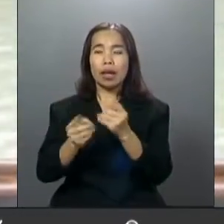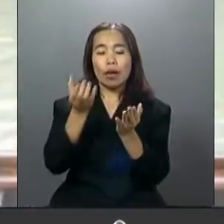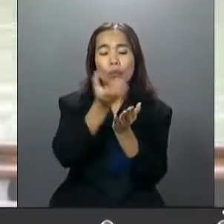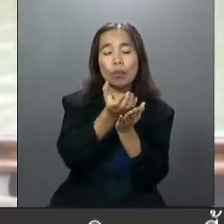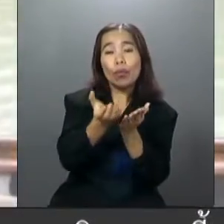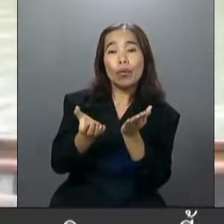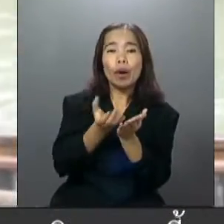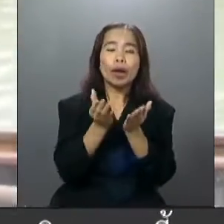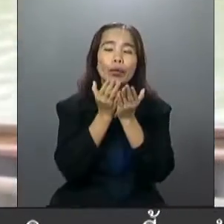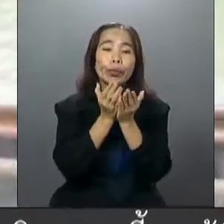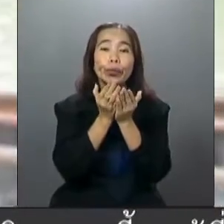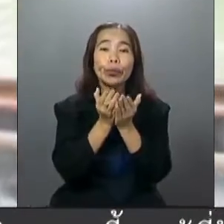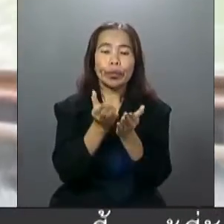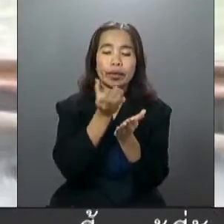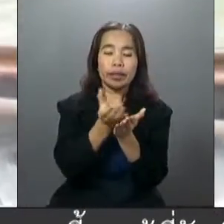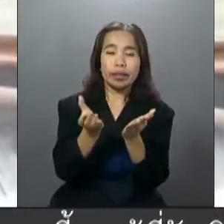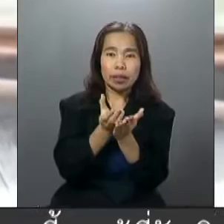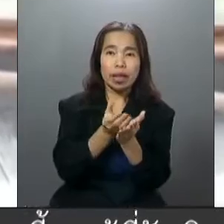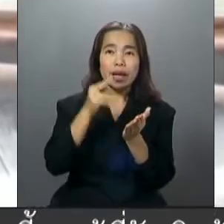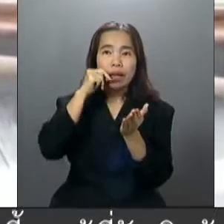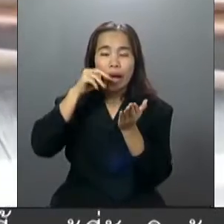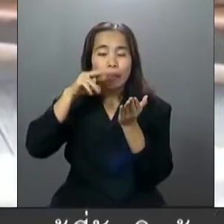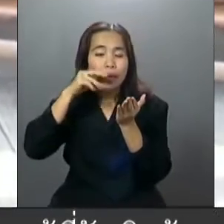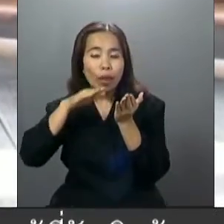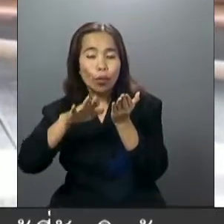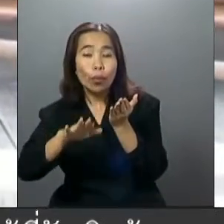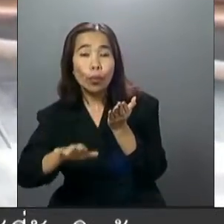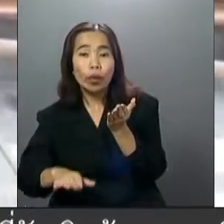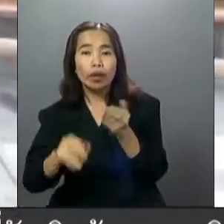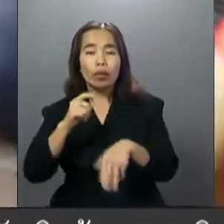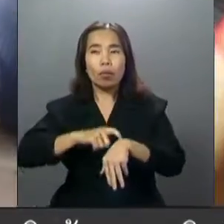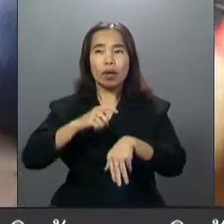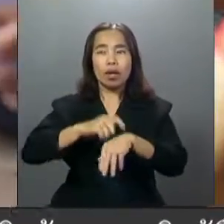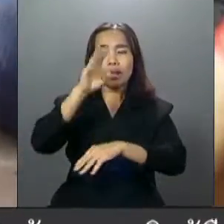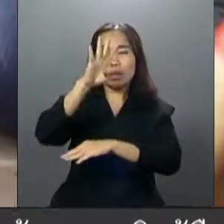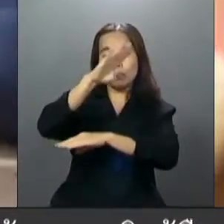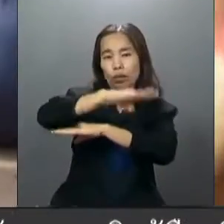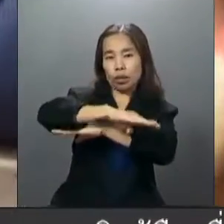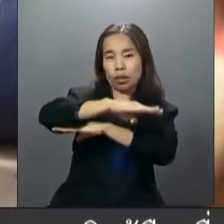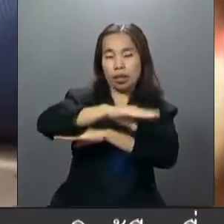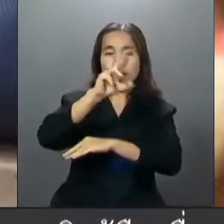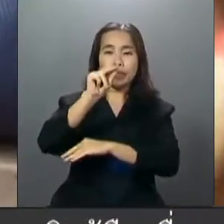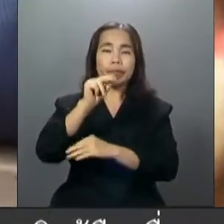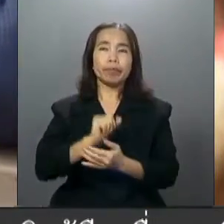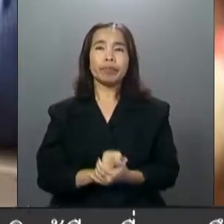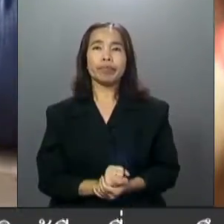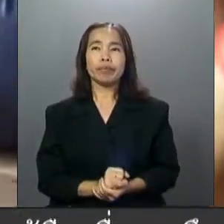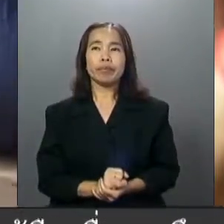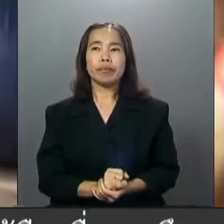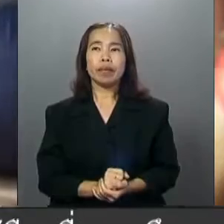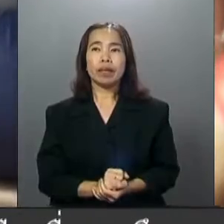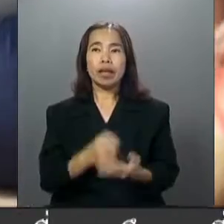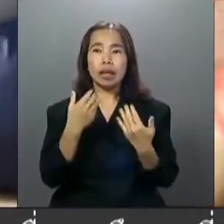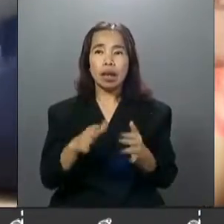หว้บนเรือหรือช่วงที่น้ำทะเลลดเวลาประมาณ 16:30 นเป็นต้นไปซึ่ง